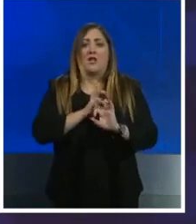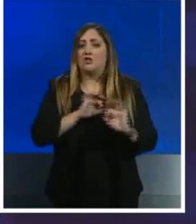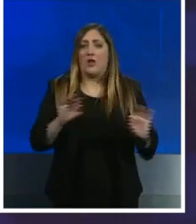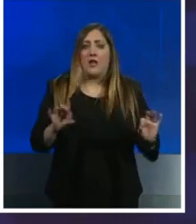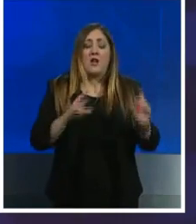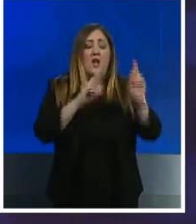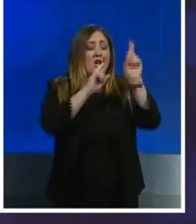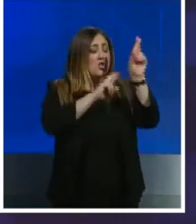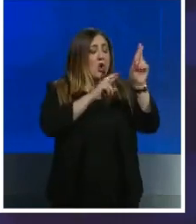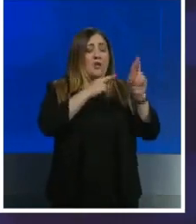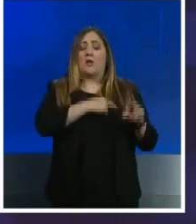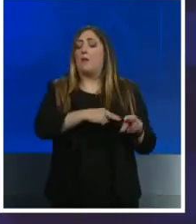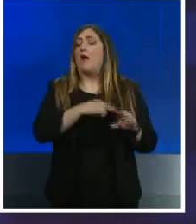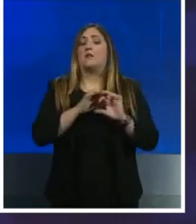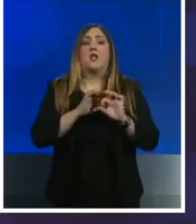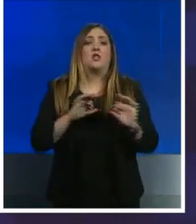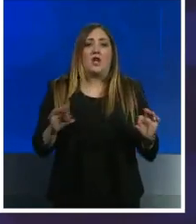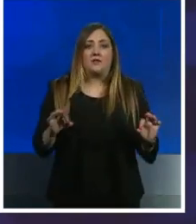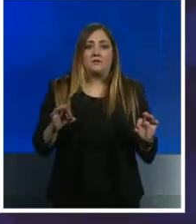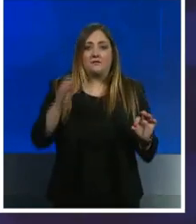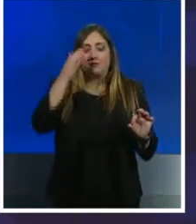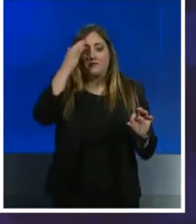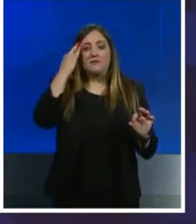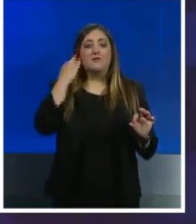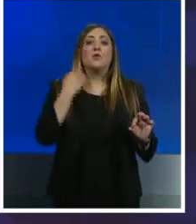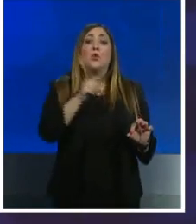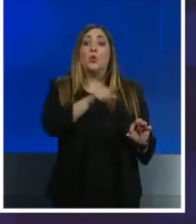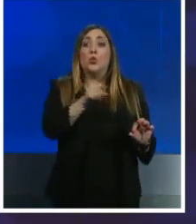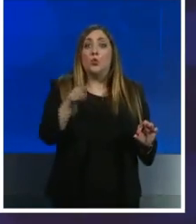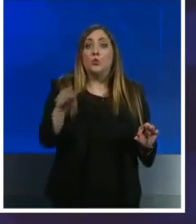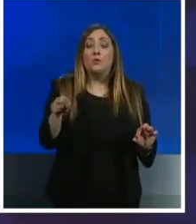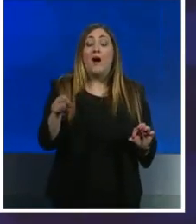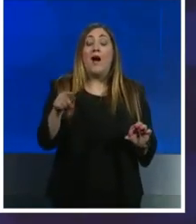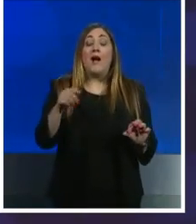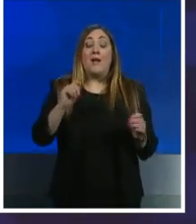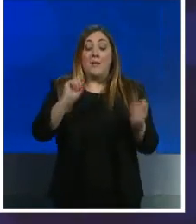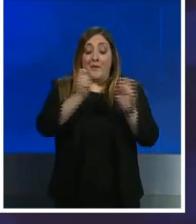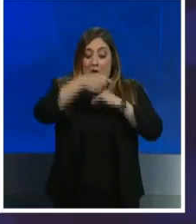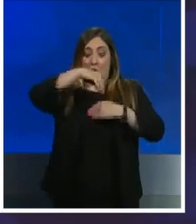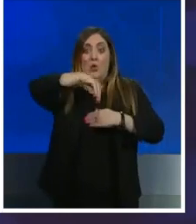u drawwiet tagħna. Qed iġeluna naddottaw